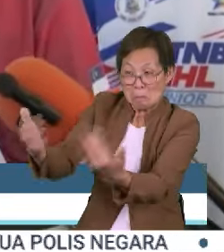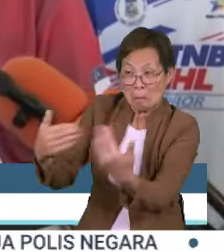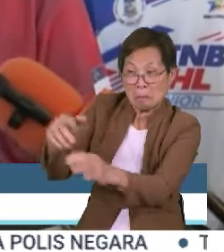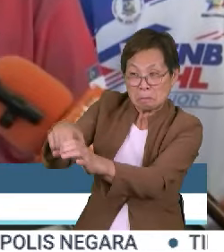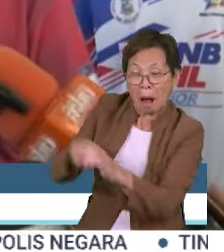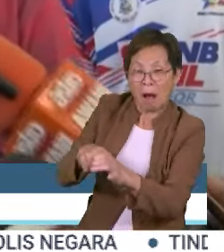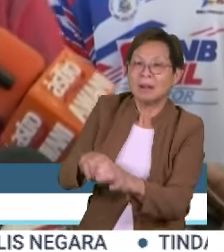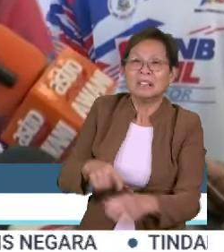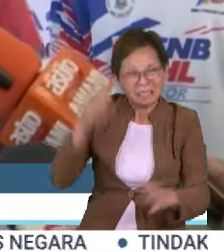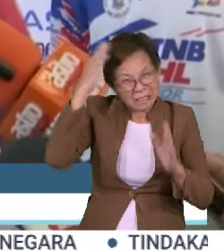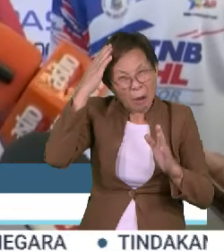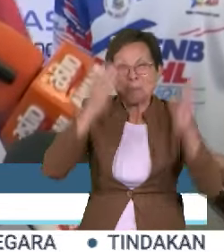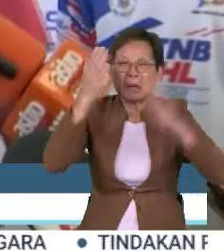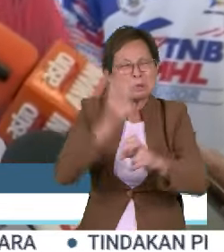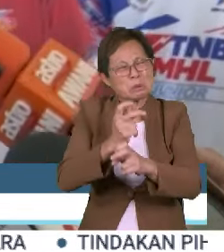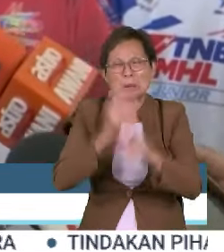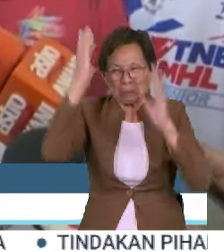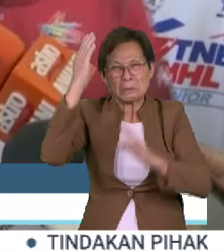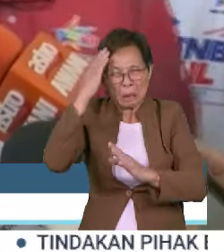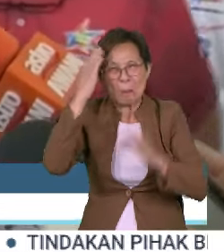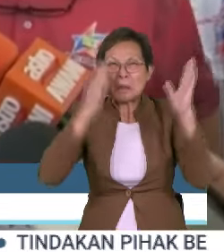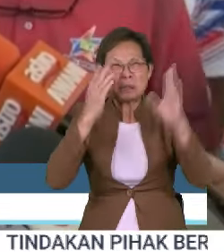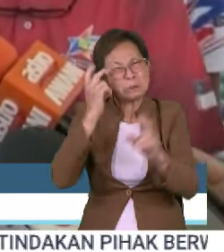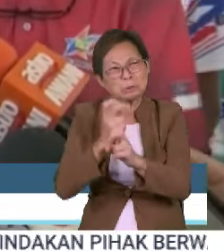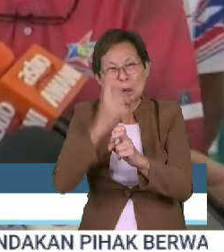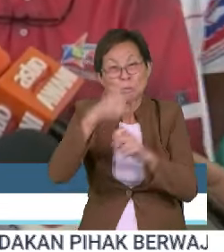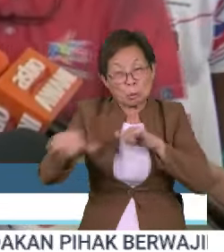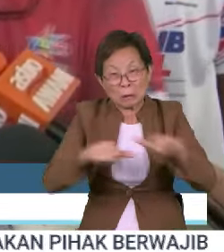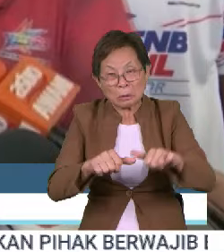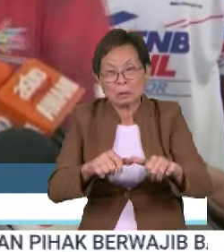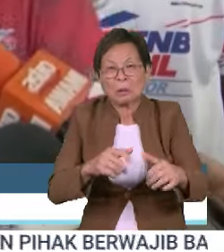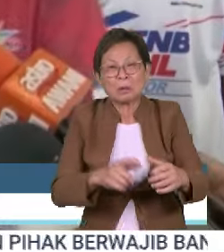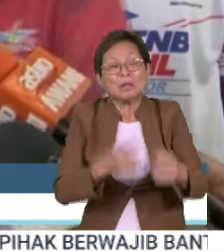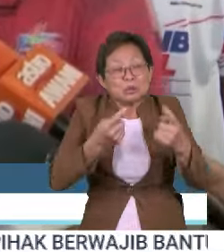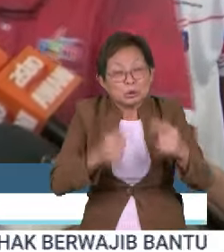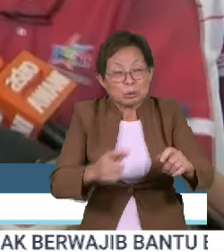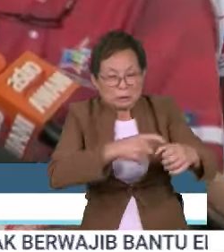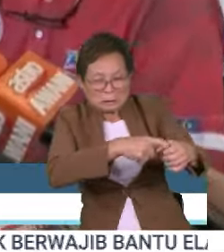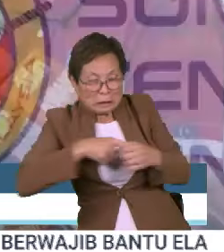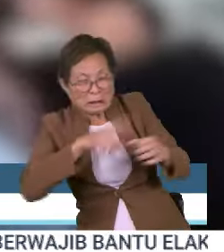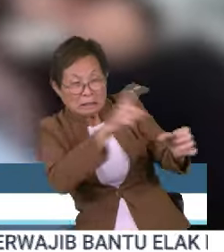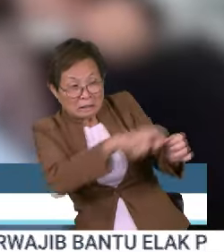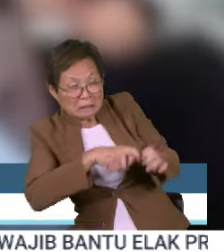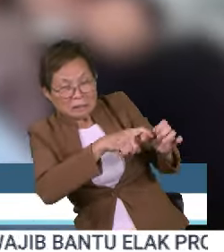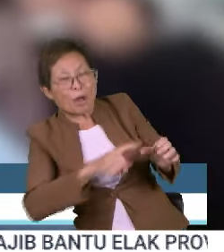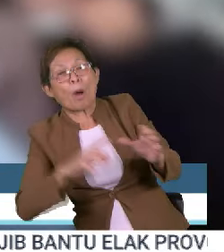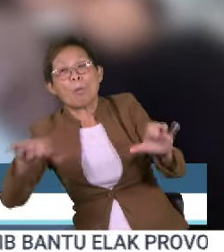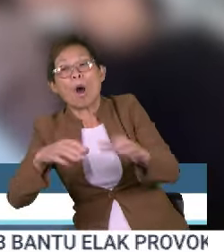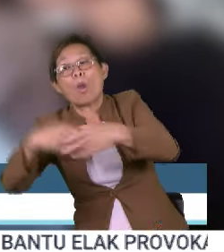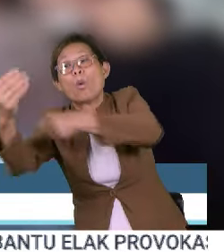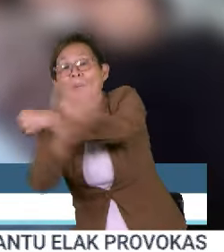susah untuk membuat activity jadi dia cuma buat dekat luar dekat